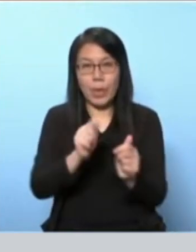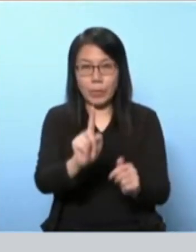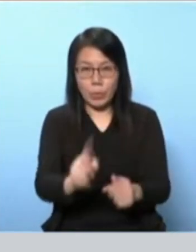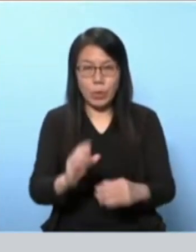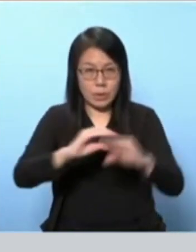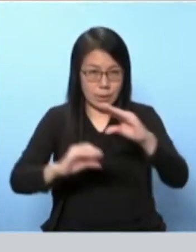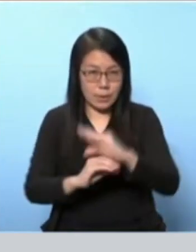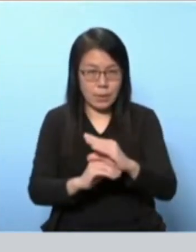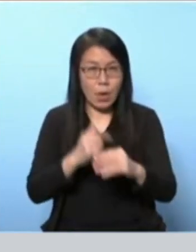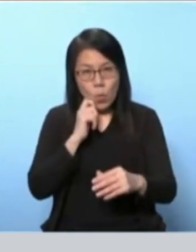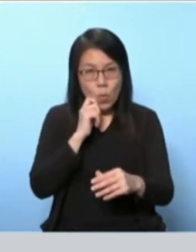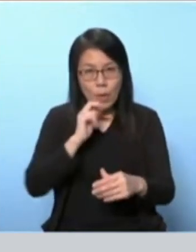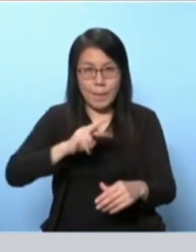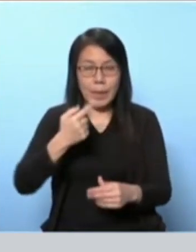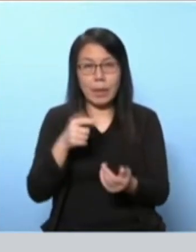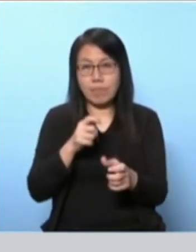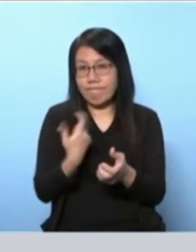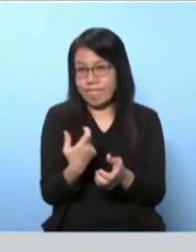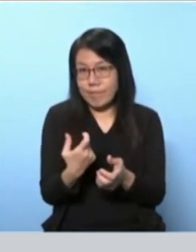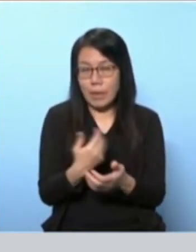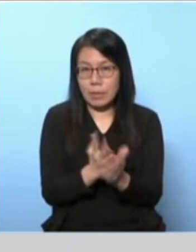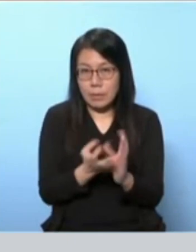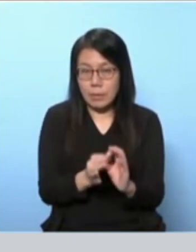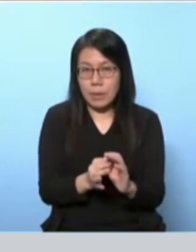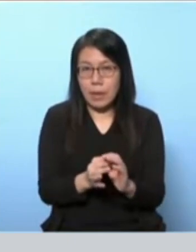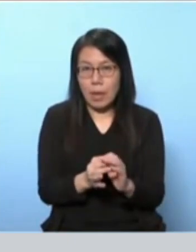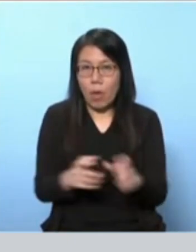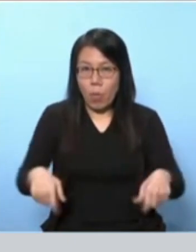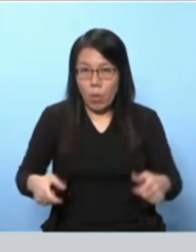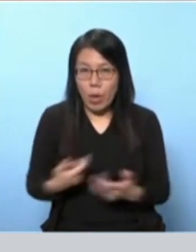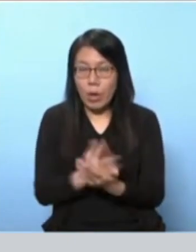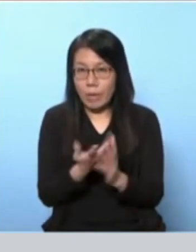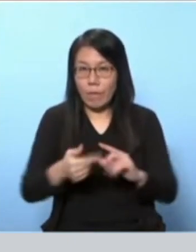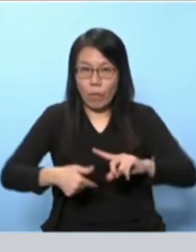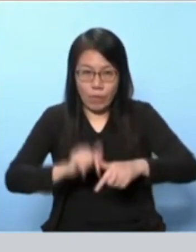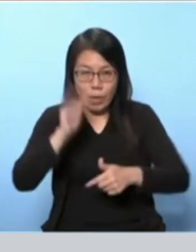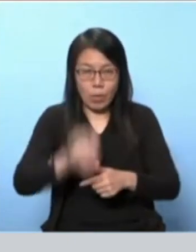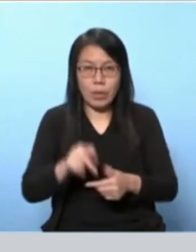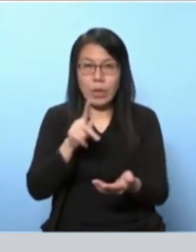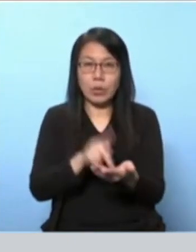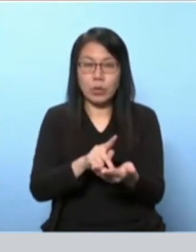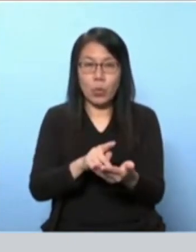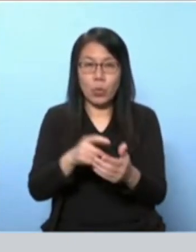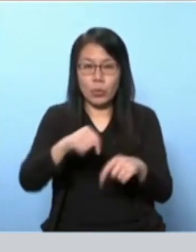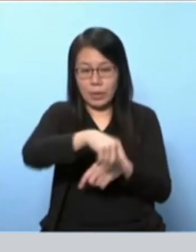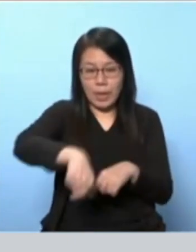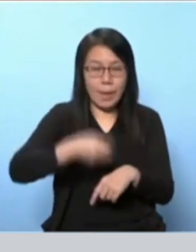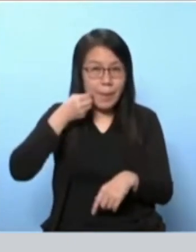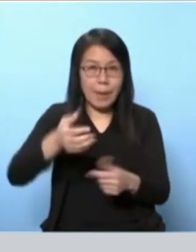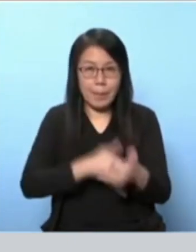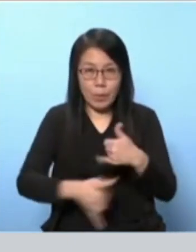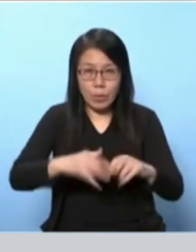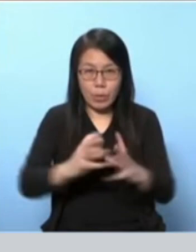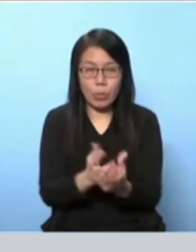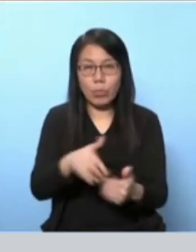埋設施，激活咧場地收費嘅開源模式。其實咧租場俾表演團體咧有